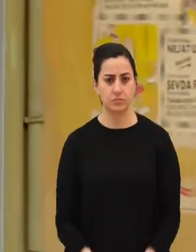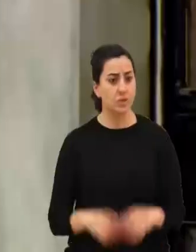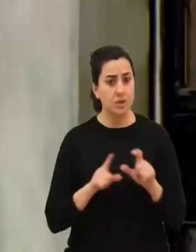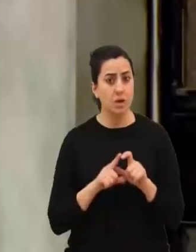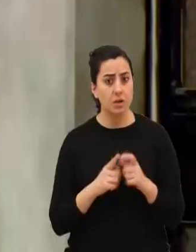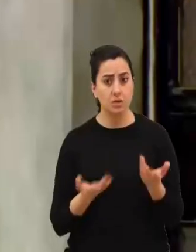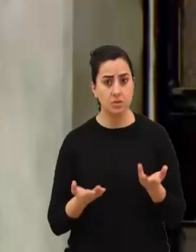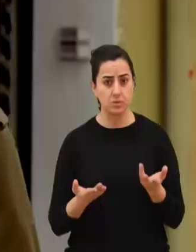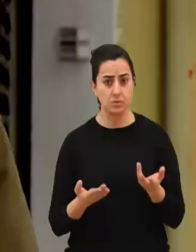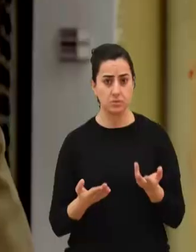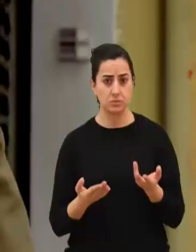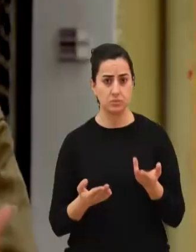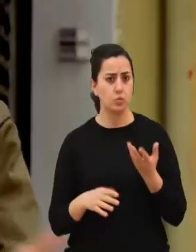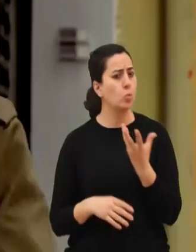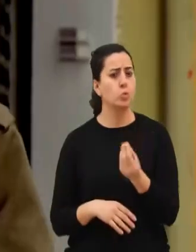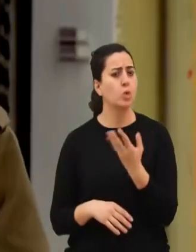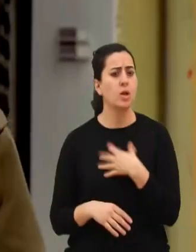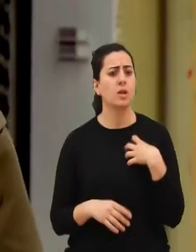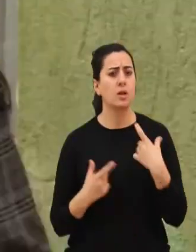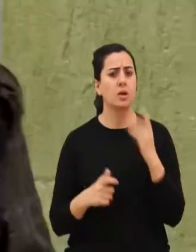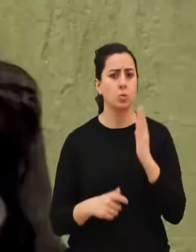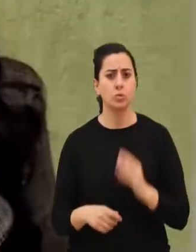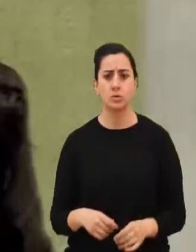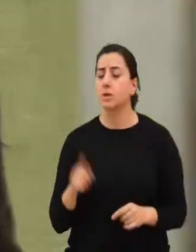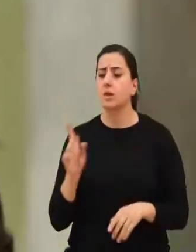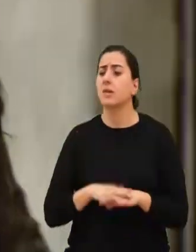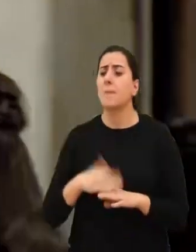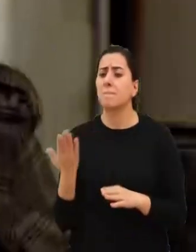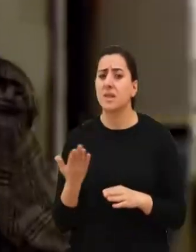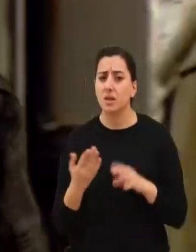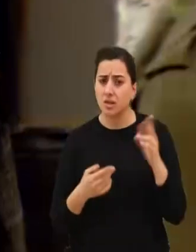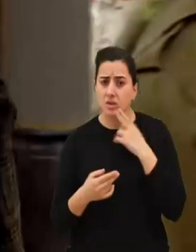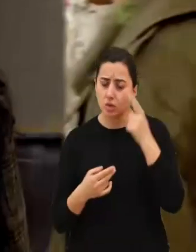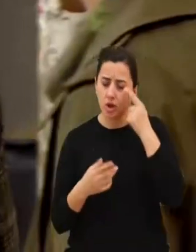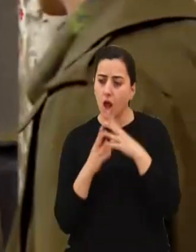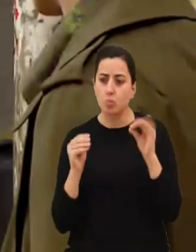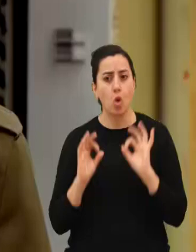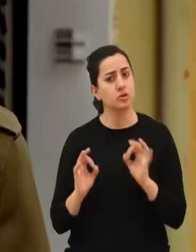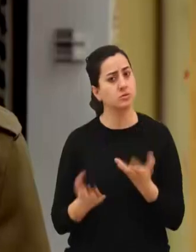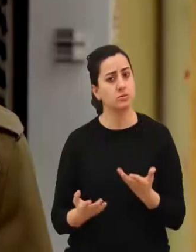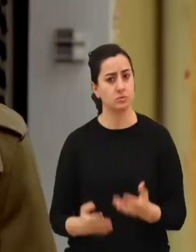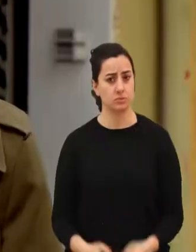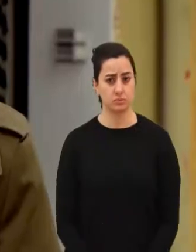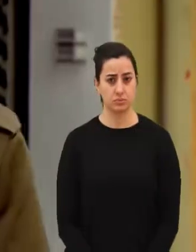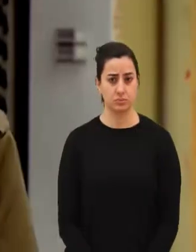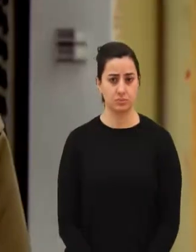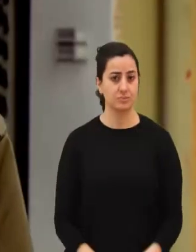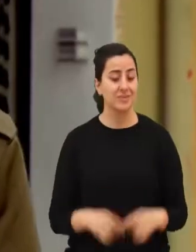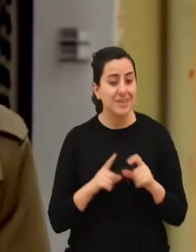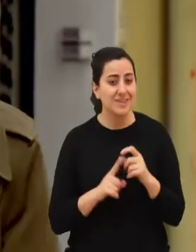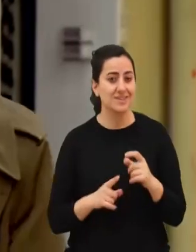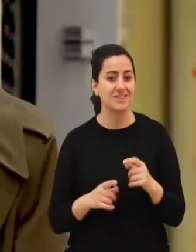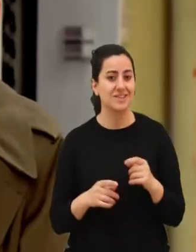Dilek. Ne oldu? Annen nereye gidiyor? Ne yaptın sen Ali? Az kalsın kadının gözünü çıkartıyormuşsun.